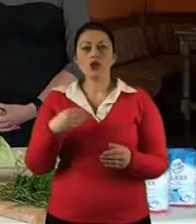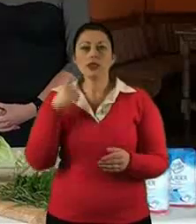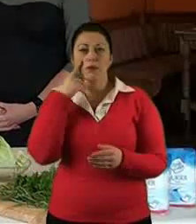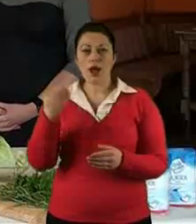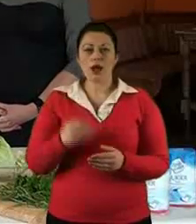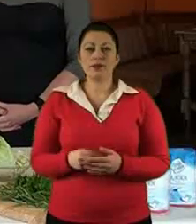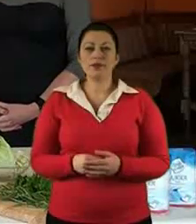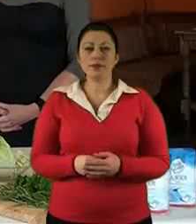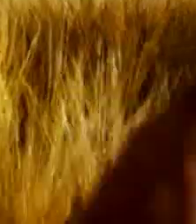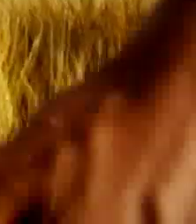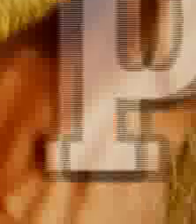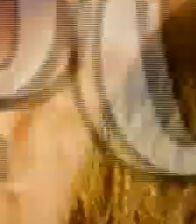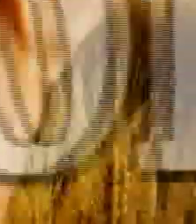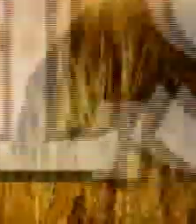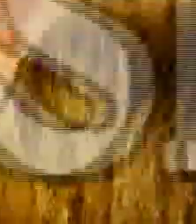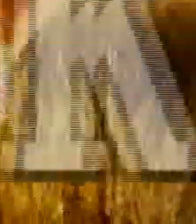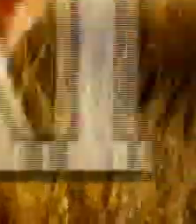wielbicieli polskich smaków.